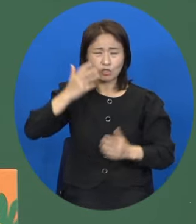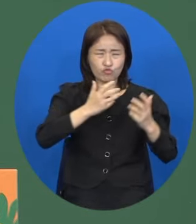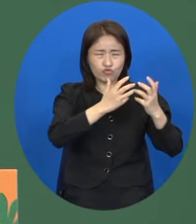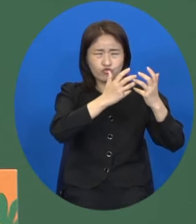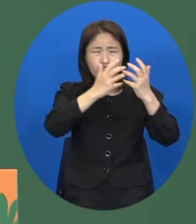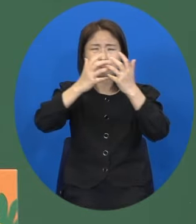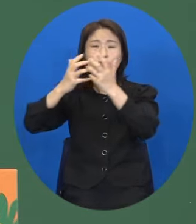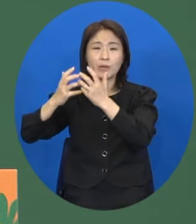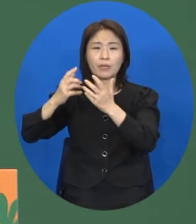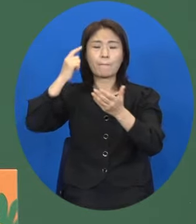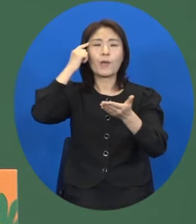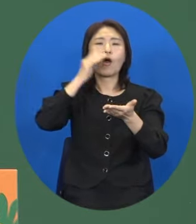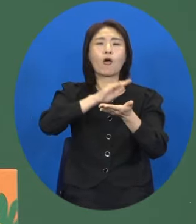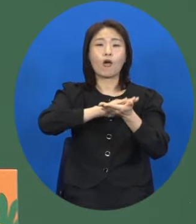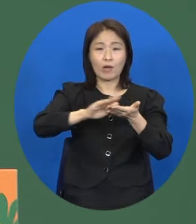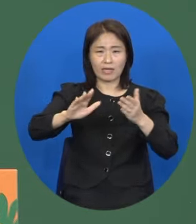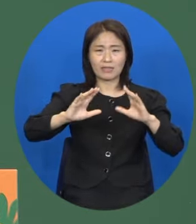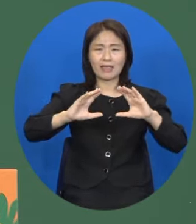평화로운